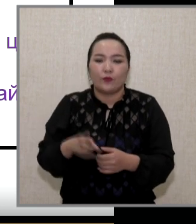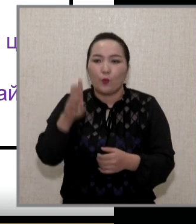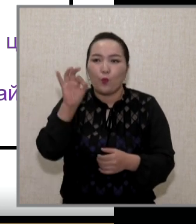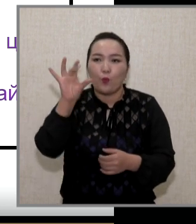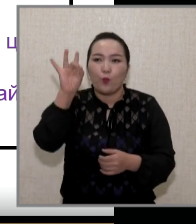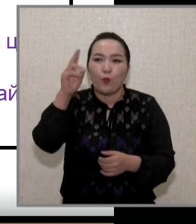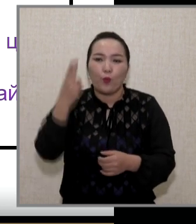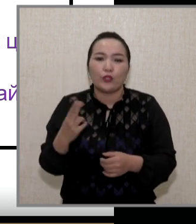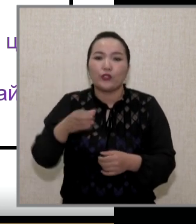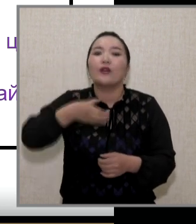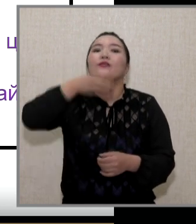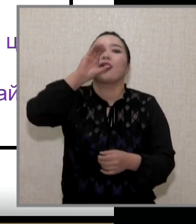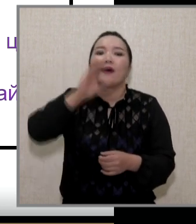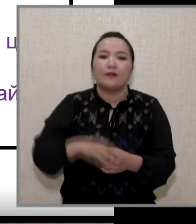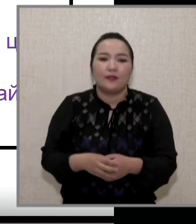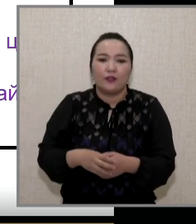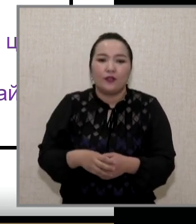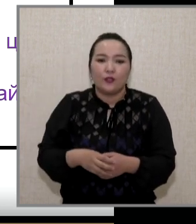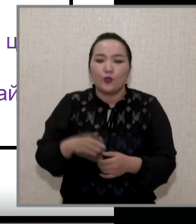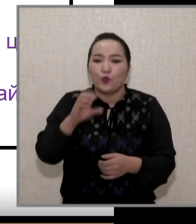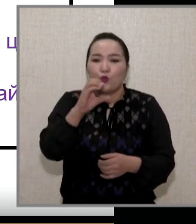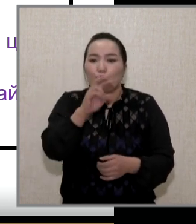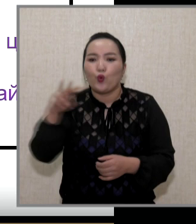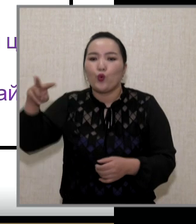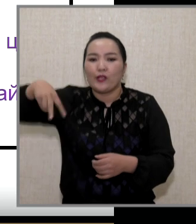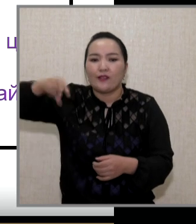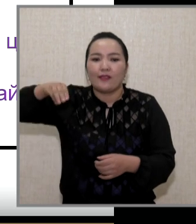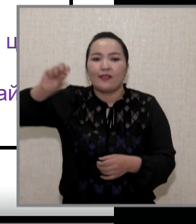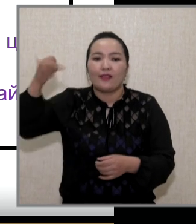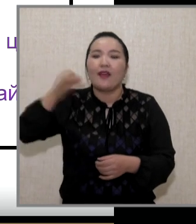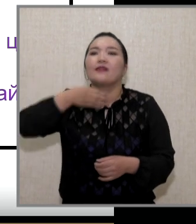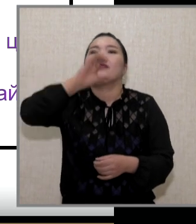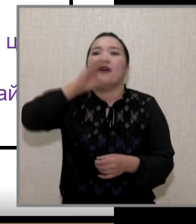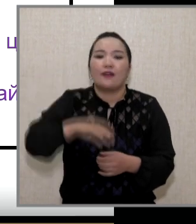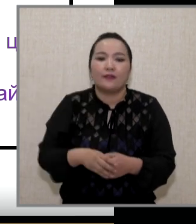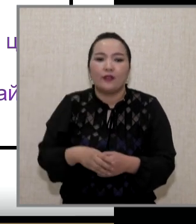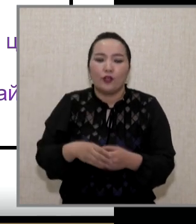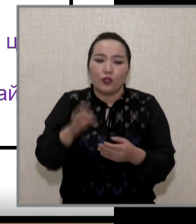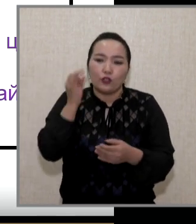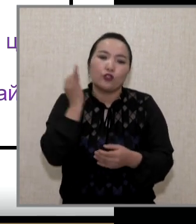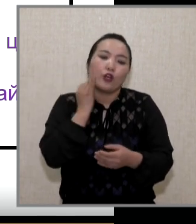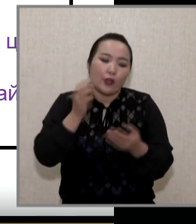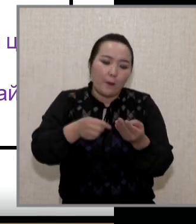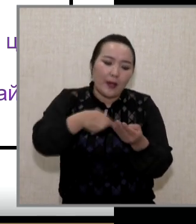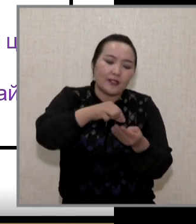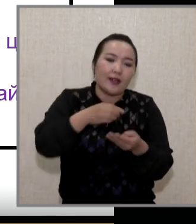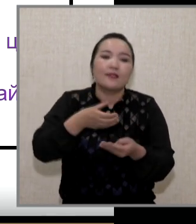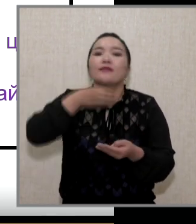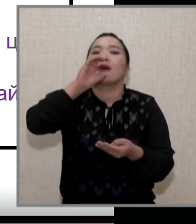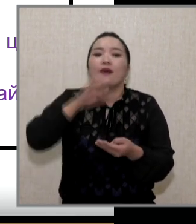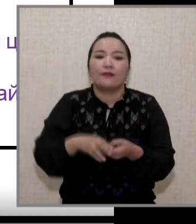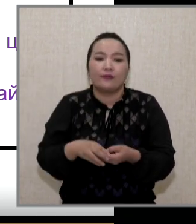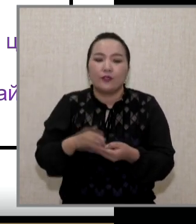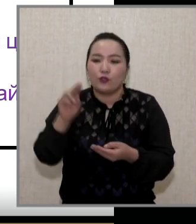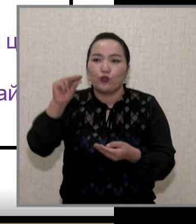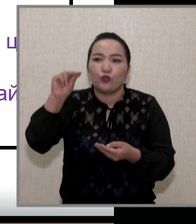цай, борц будаатай цай, боров тойгны ястай цай, будаа сүултэй цай, дом болсон долоон банжтай цай, хоньны сүултэй цай,